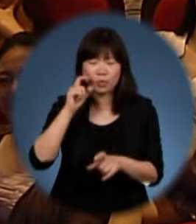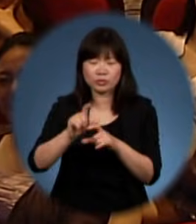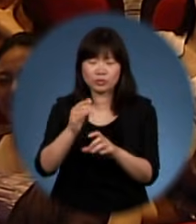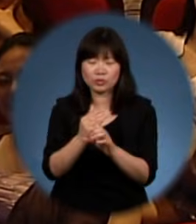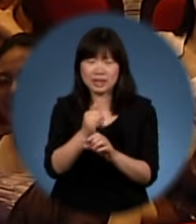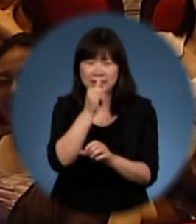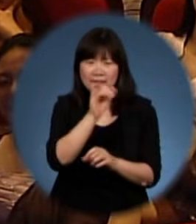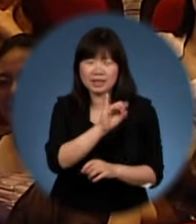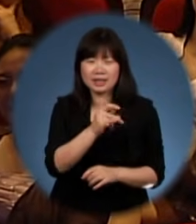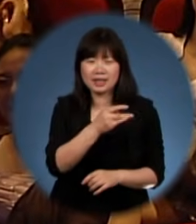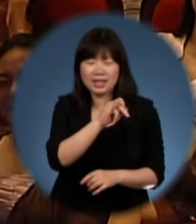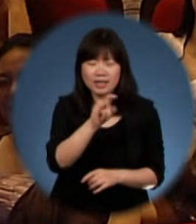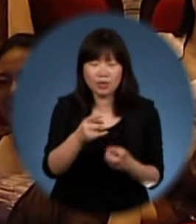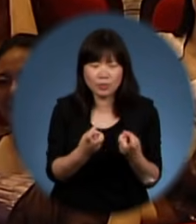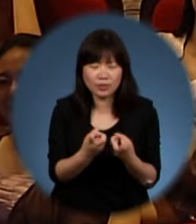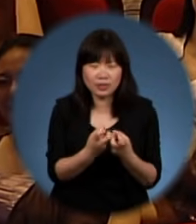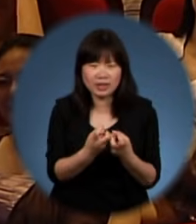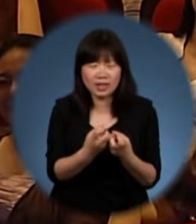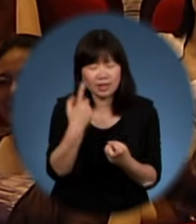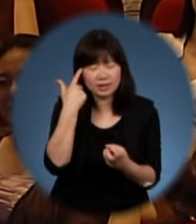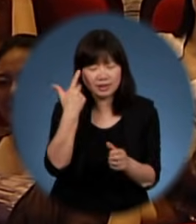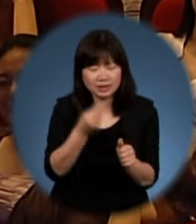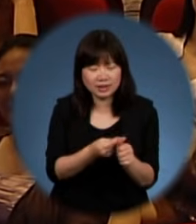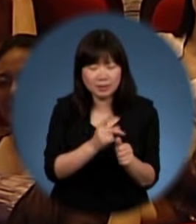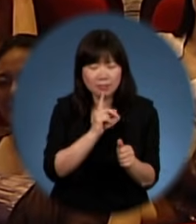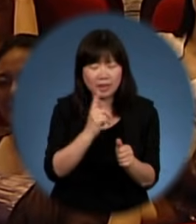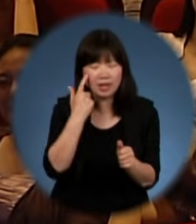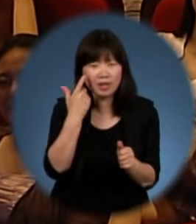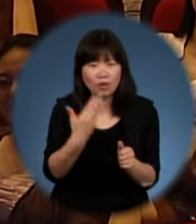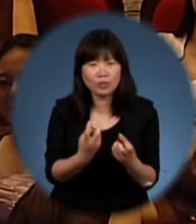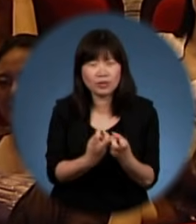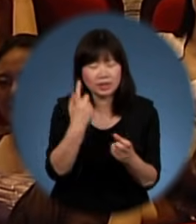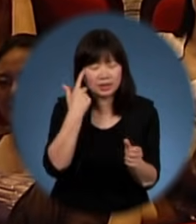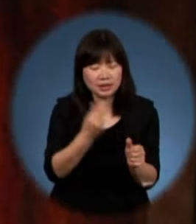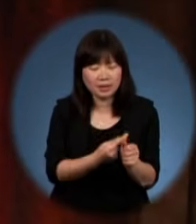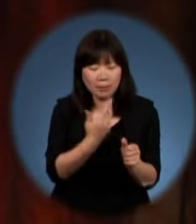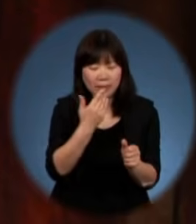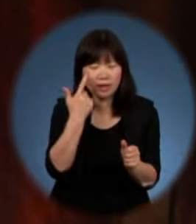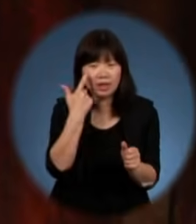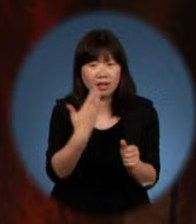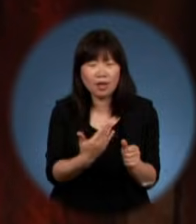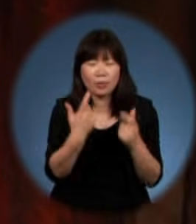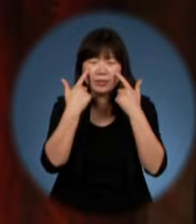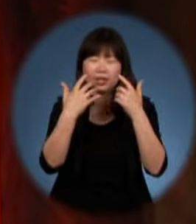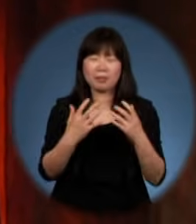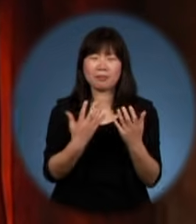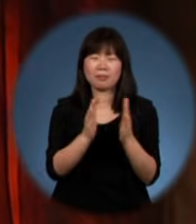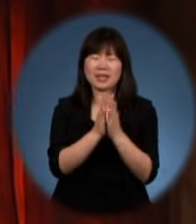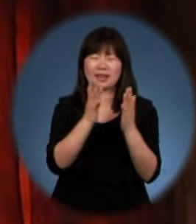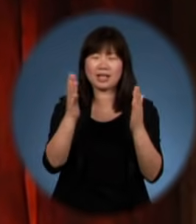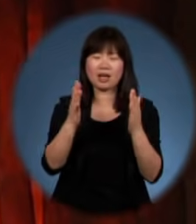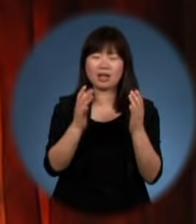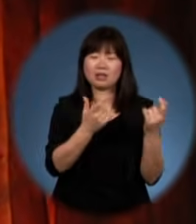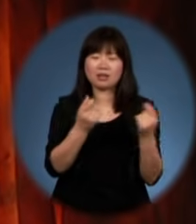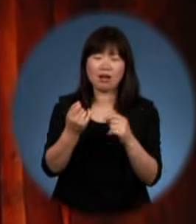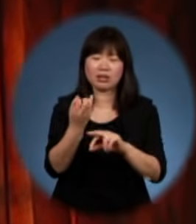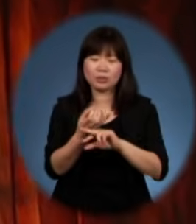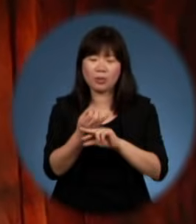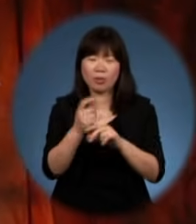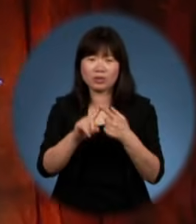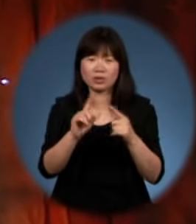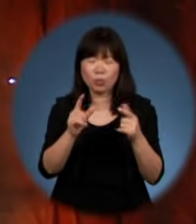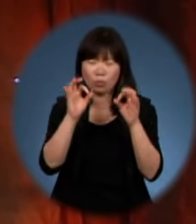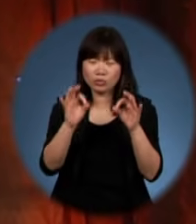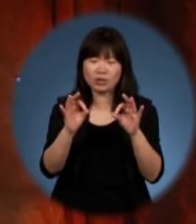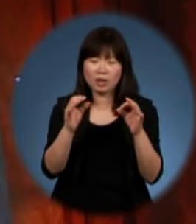미디어를 어떻게 인식할 수 있는가 어떻게 인식되는 것은 그 분명히 반짝이는 것이다 금 은 아니고 지금 보이는 것이